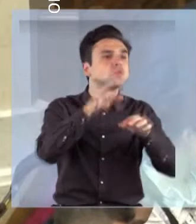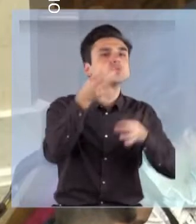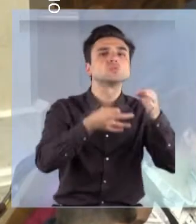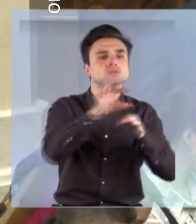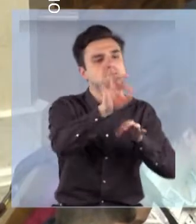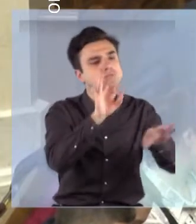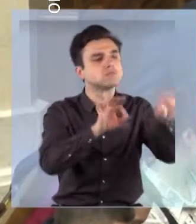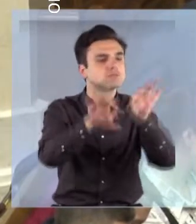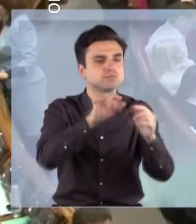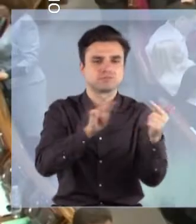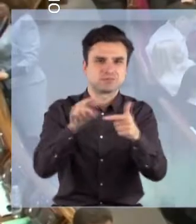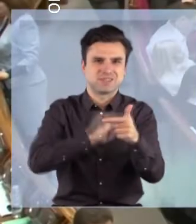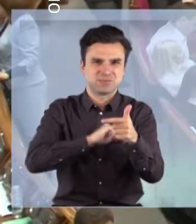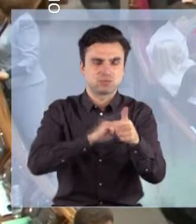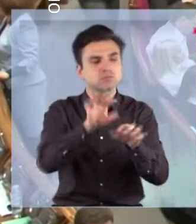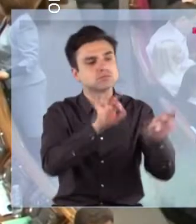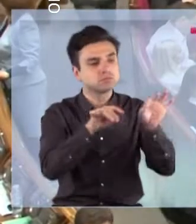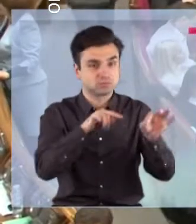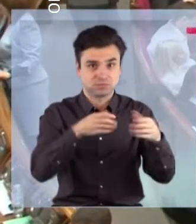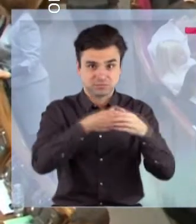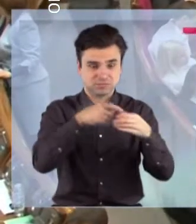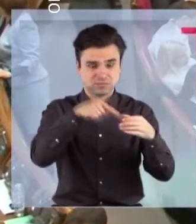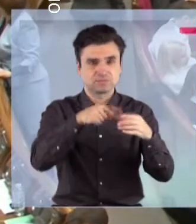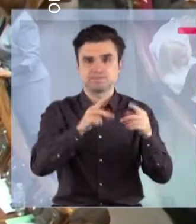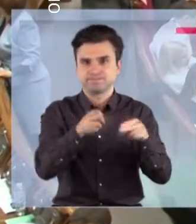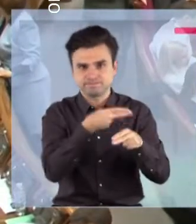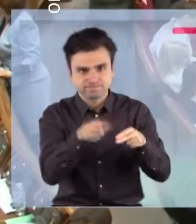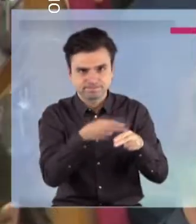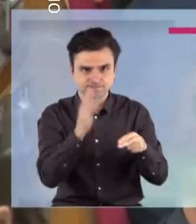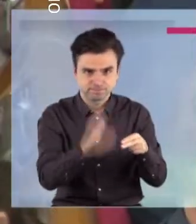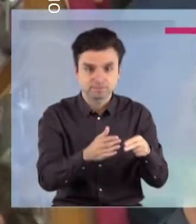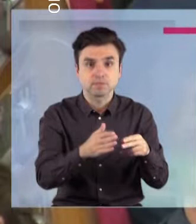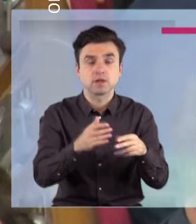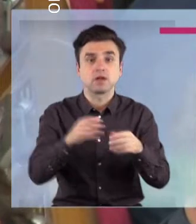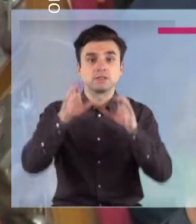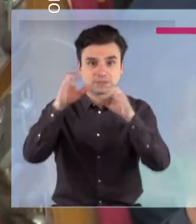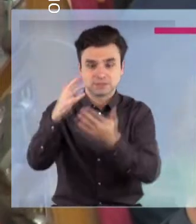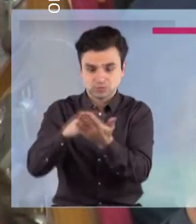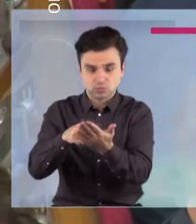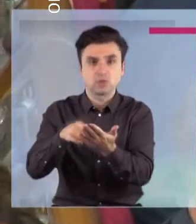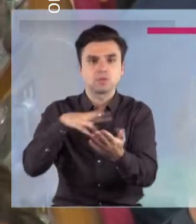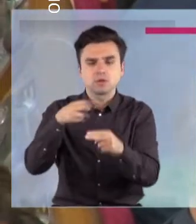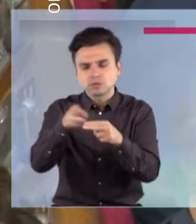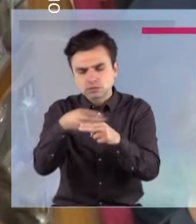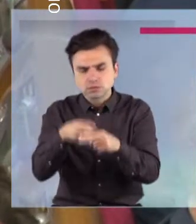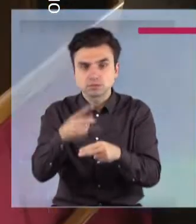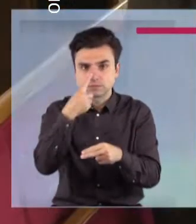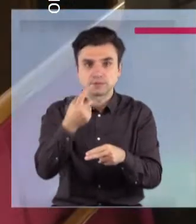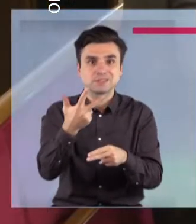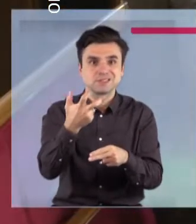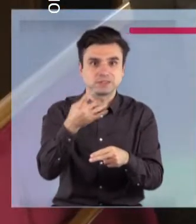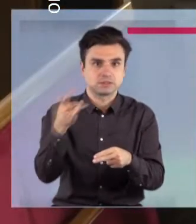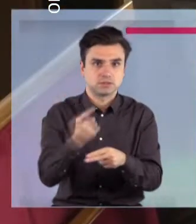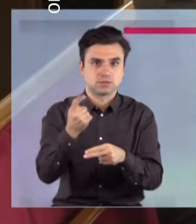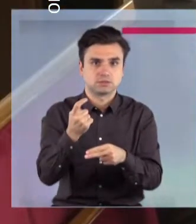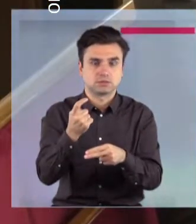членів Вищої кваліфікаційної комісії суддів. Цей орган може рекомендувати кандидатури потенційних служителів Феміди. До